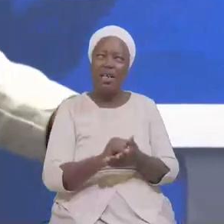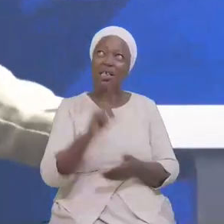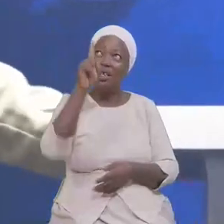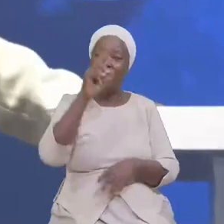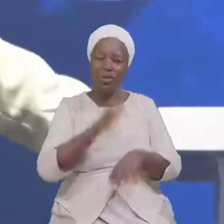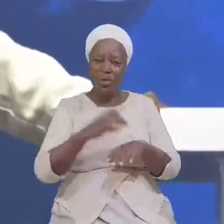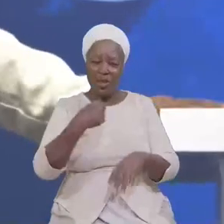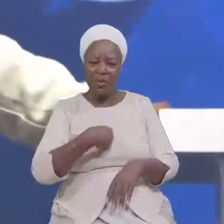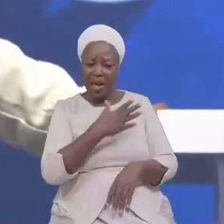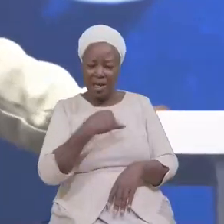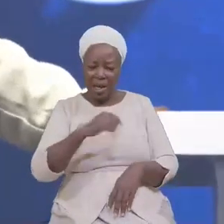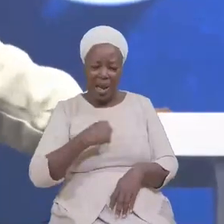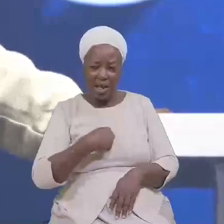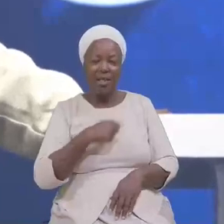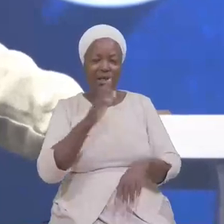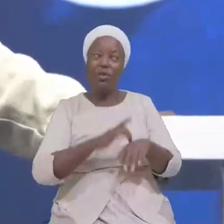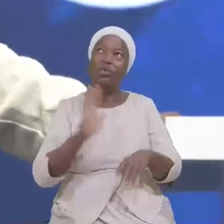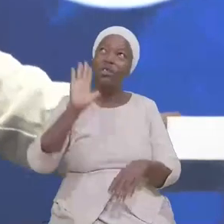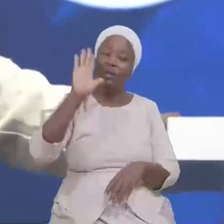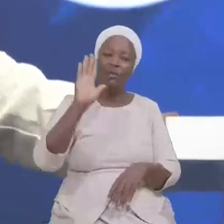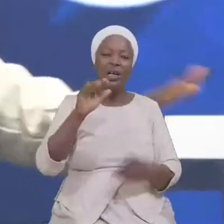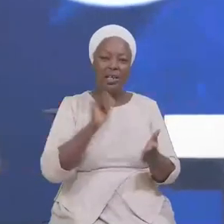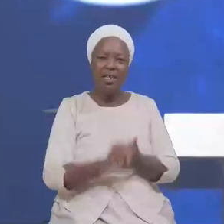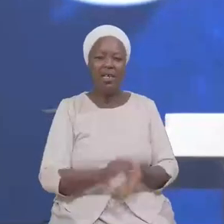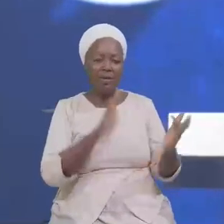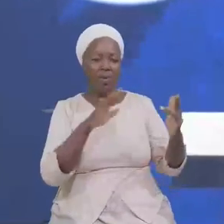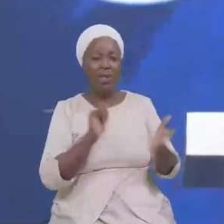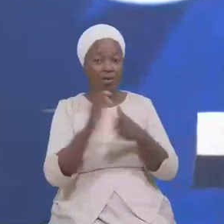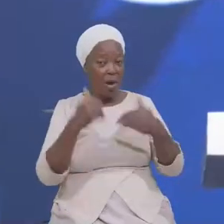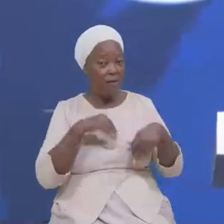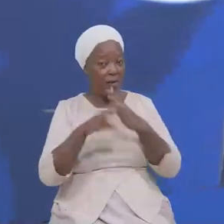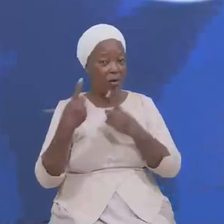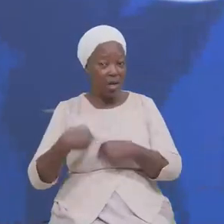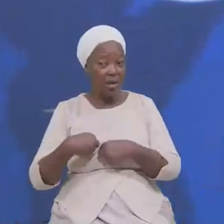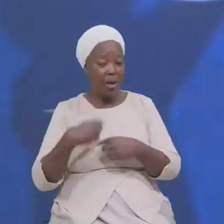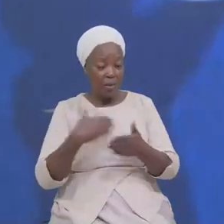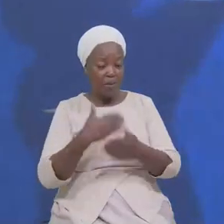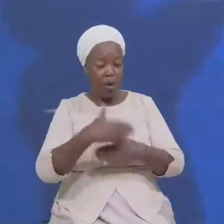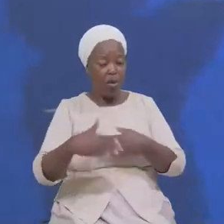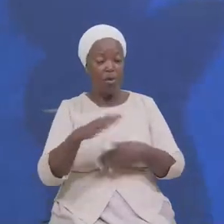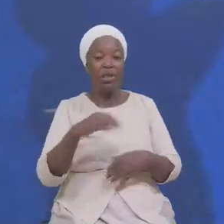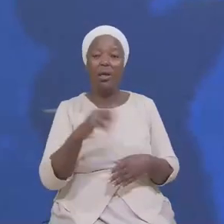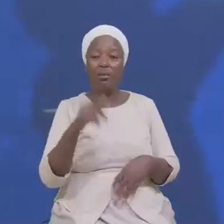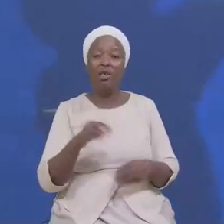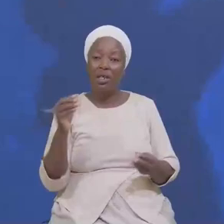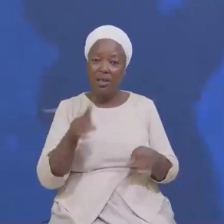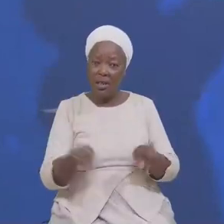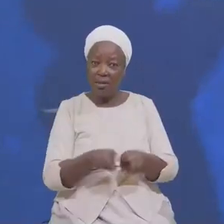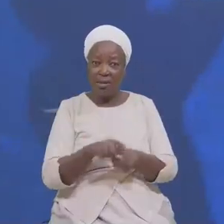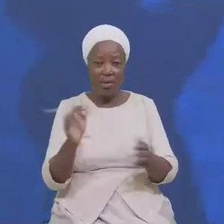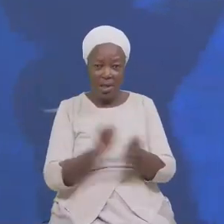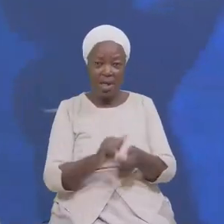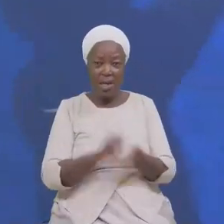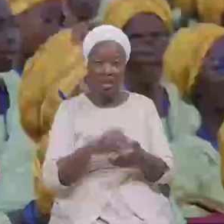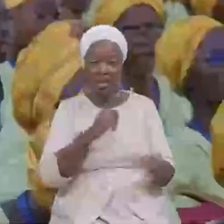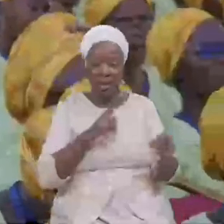les attentes qu'il me touche et je le touche. Ces attentes que tu as dans ton cœur, au-delà même de cela, Dieu va le faire